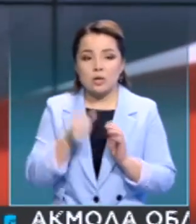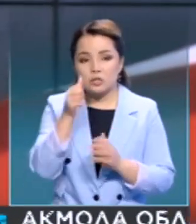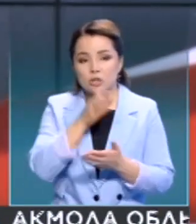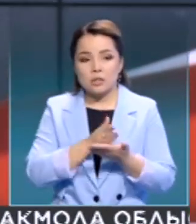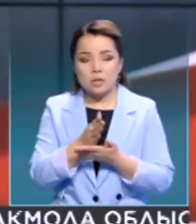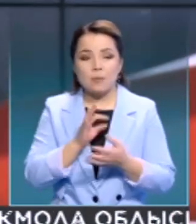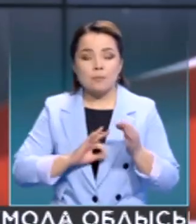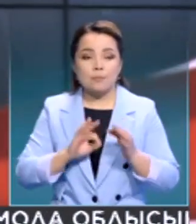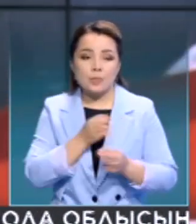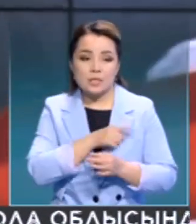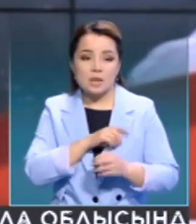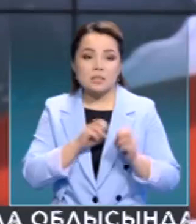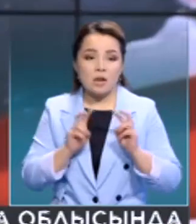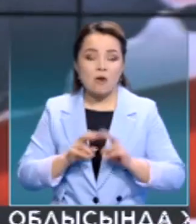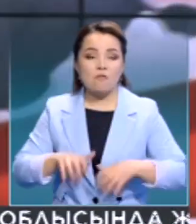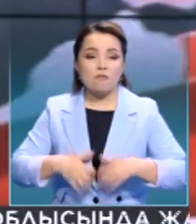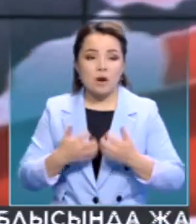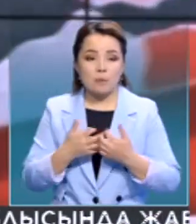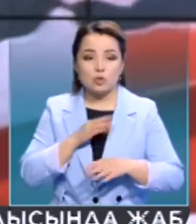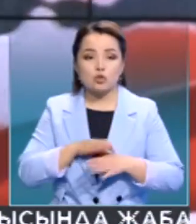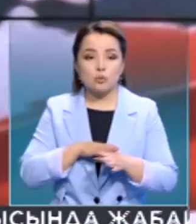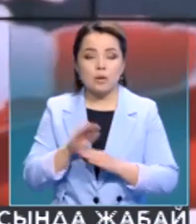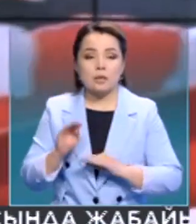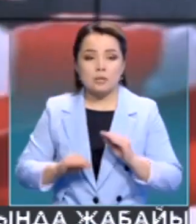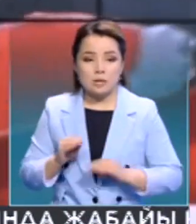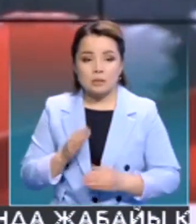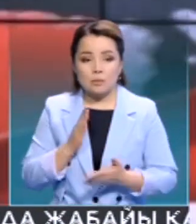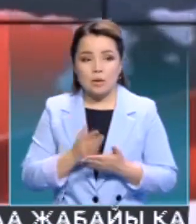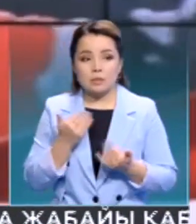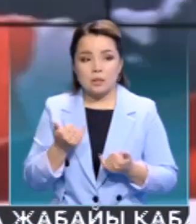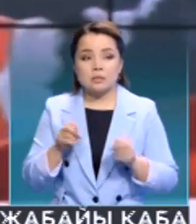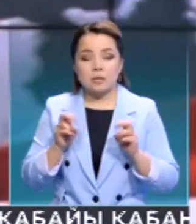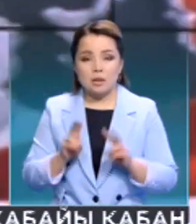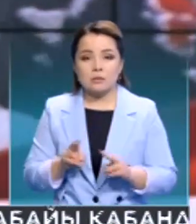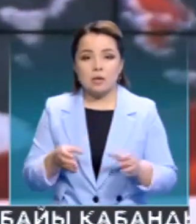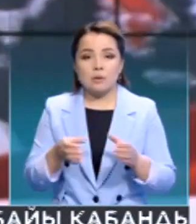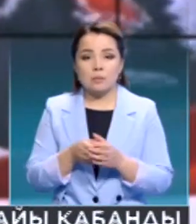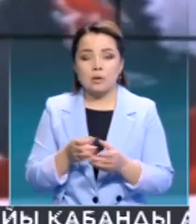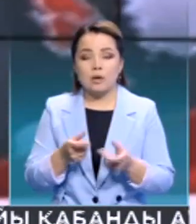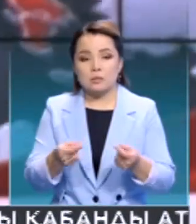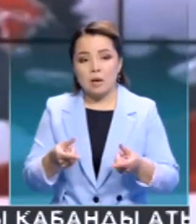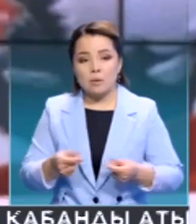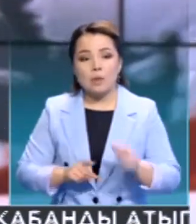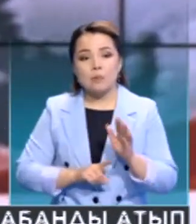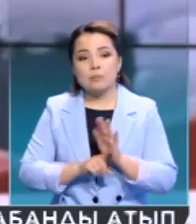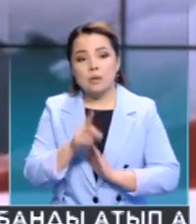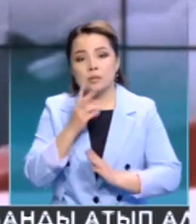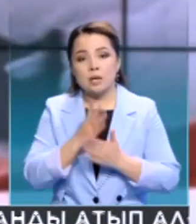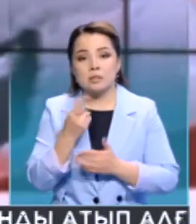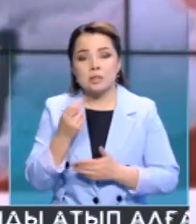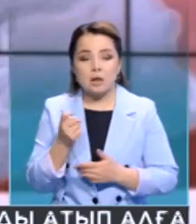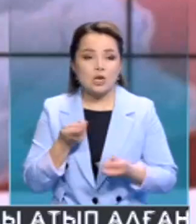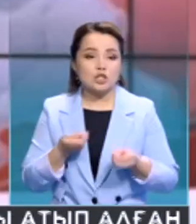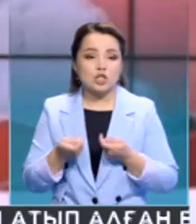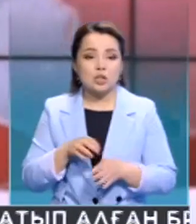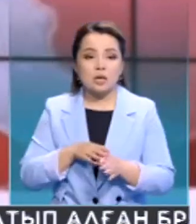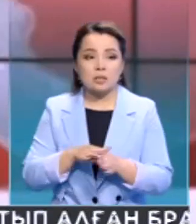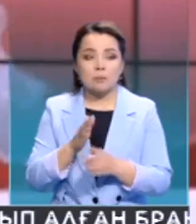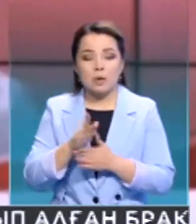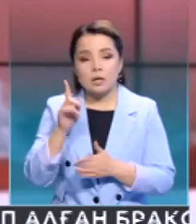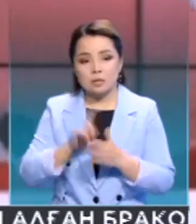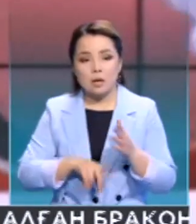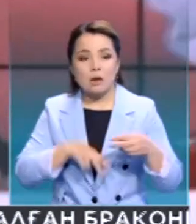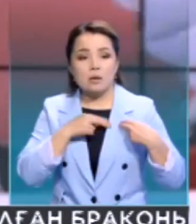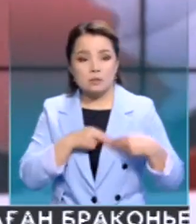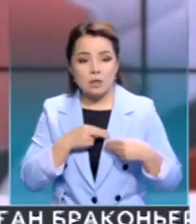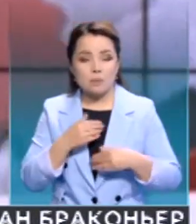медициналық бұйымдар шығаратын фабрикада еңбек етіп келеді. Бастапқыда оператор қаптаушы қызметінен бастаған ол, бүгінде цех жетекшісі. Адал